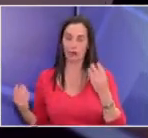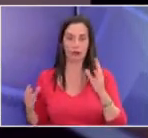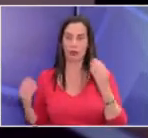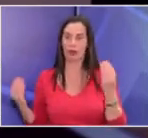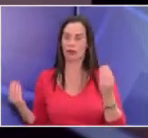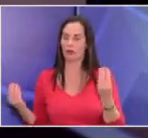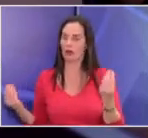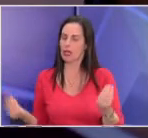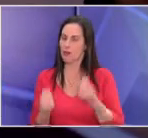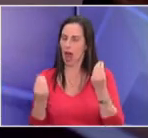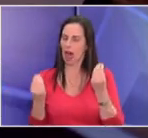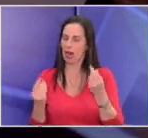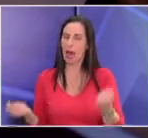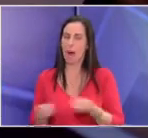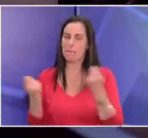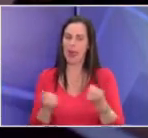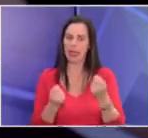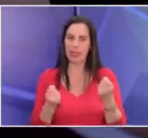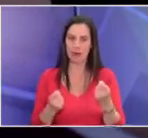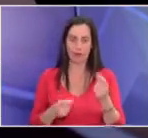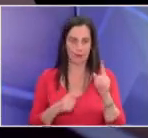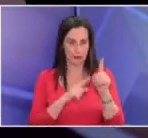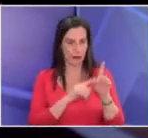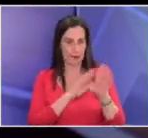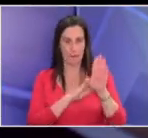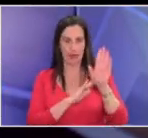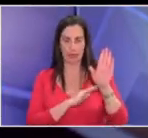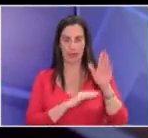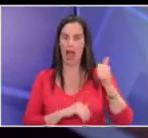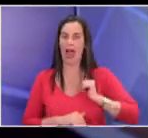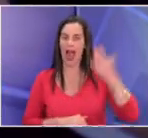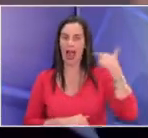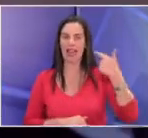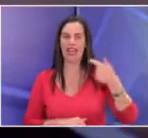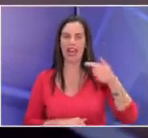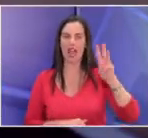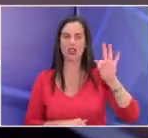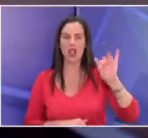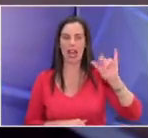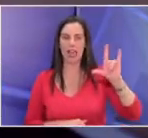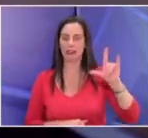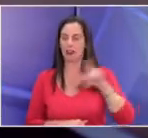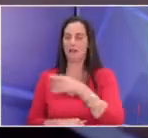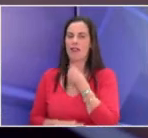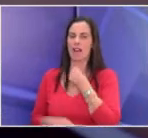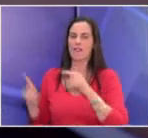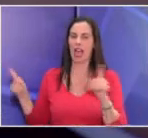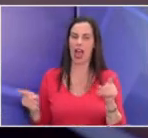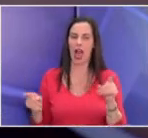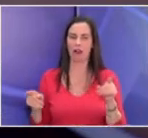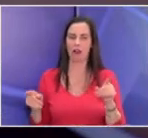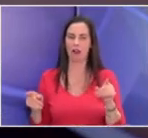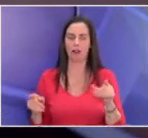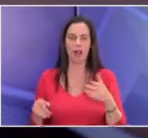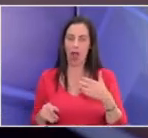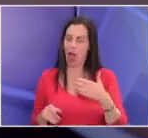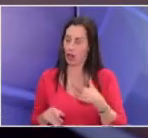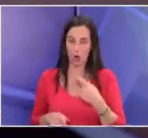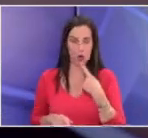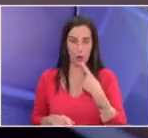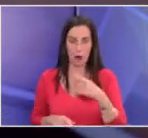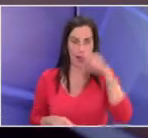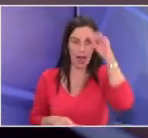יש כ-8,000 אסורים, 1,000 השתחררו, עוד כ-3,000 צריכים ללכת הביתה כדי שנגיע לדרגת המינימום של 4.7 מטר מרובע